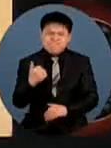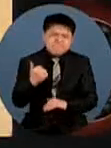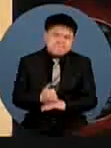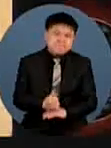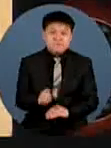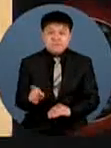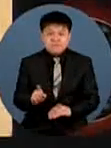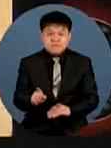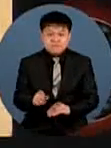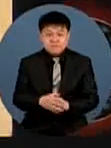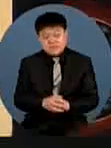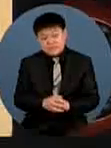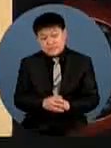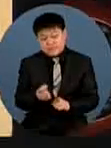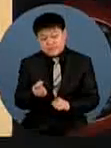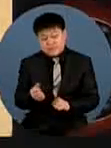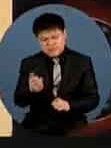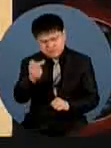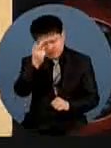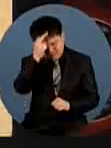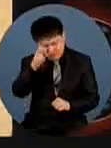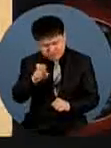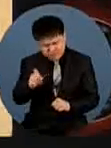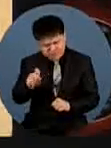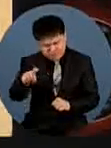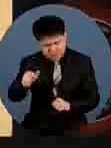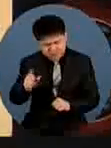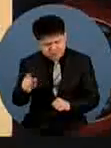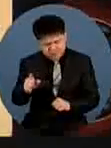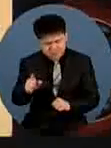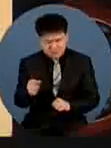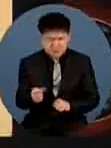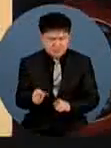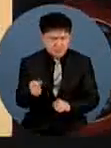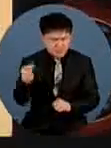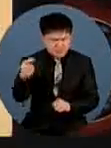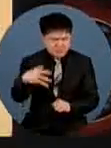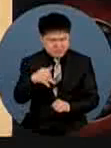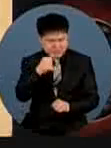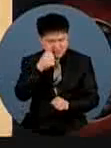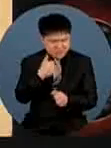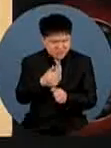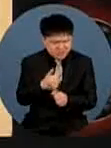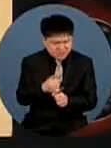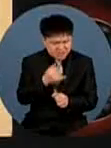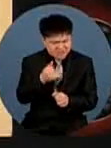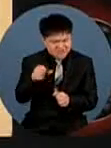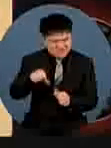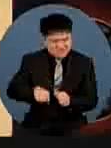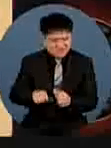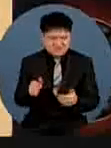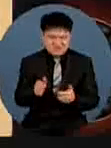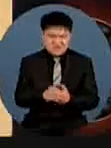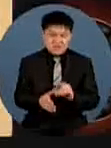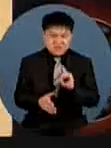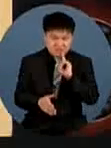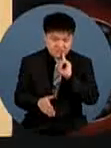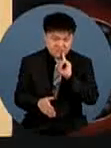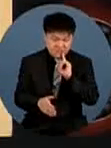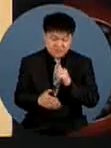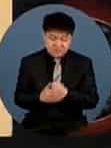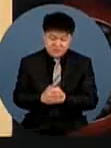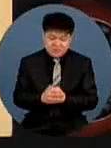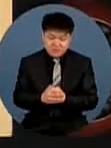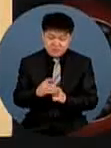결국은 약간 최명훈 구단이 번기를 몇 번 했습니다만 실패를 하고. 네. 그 뒤에